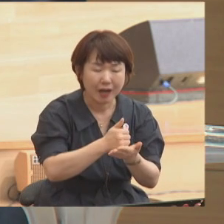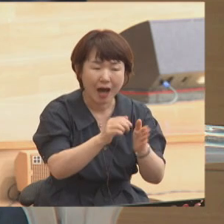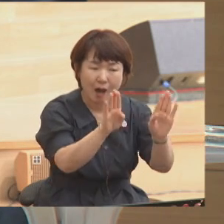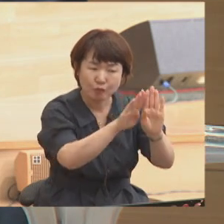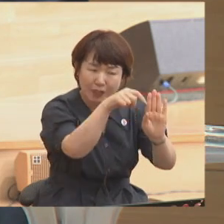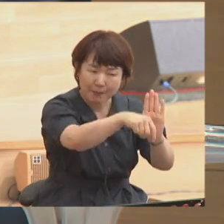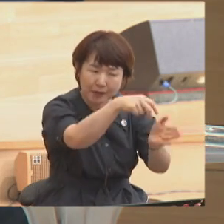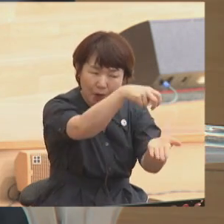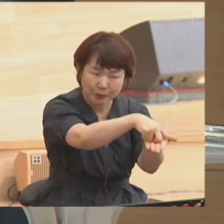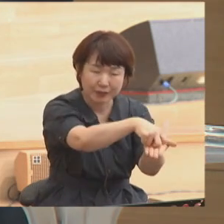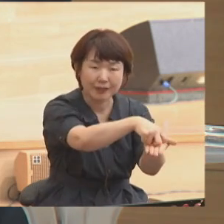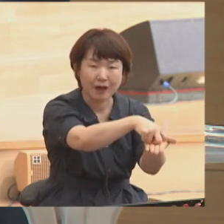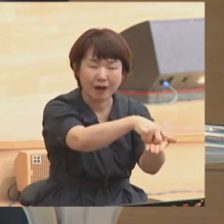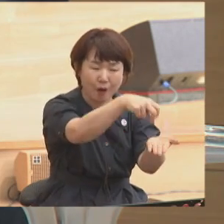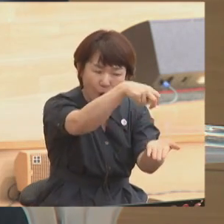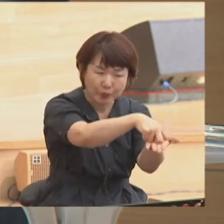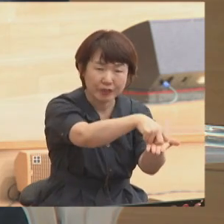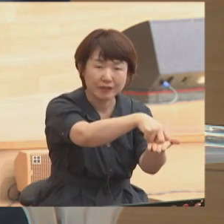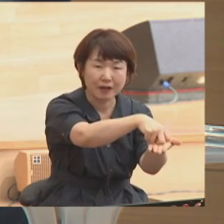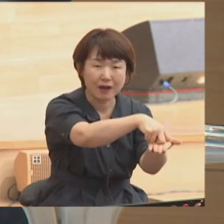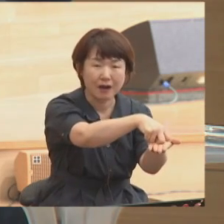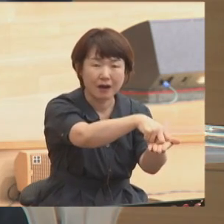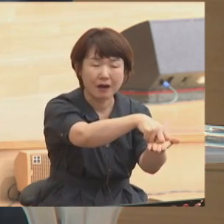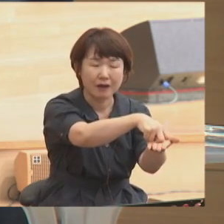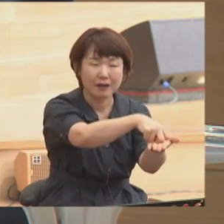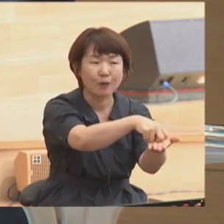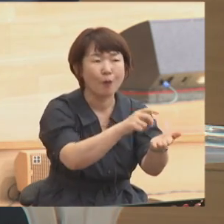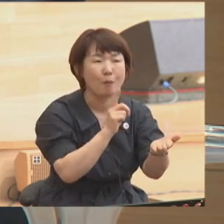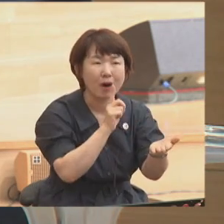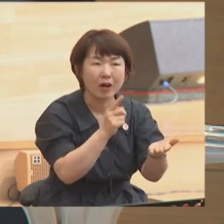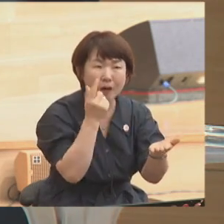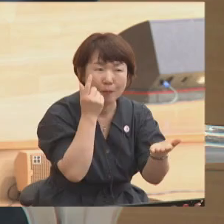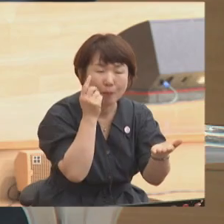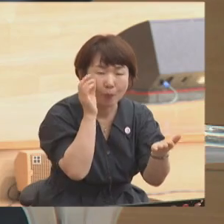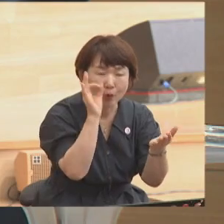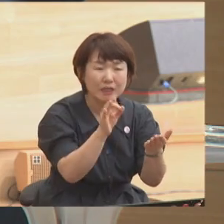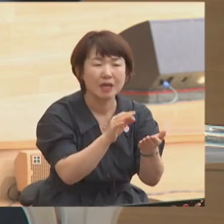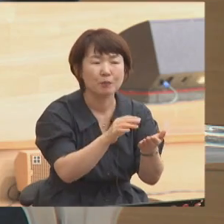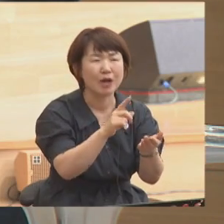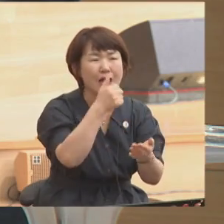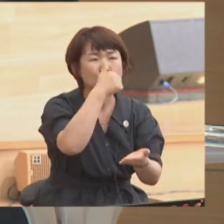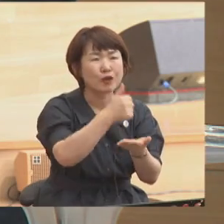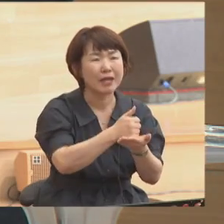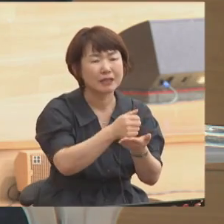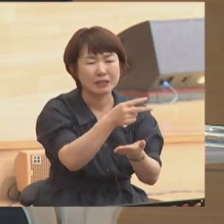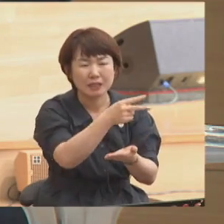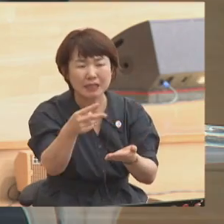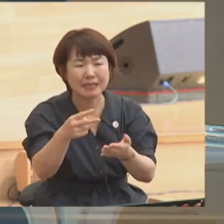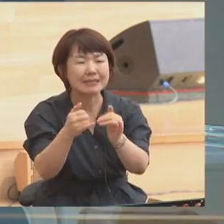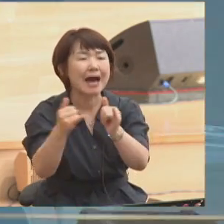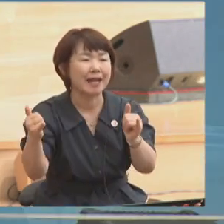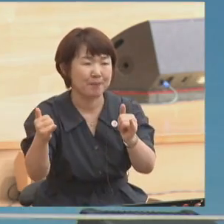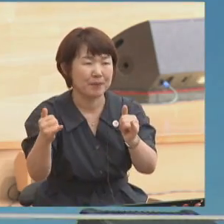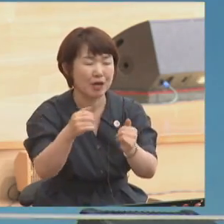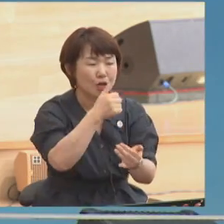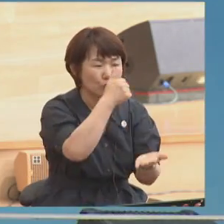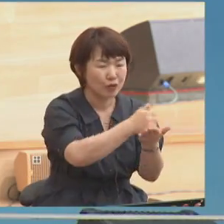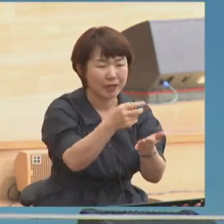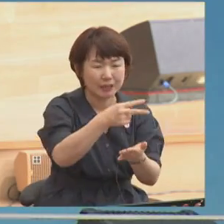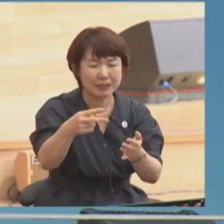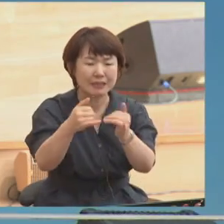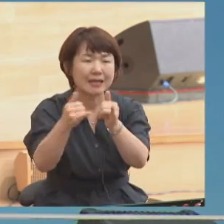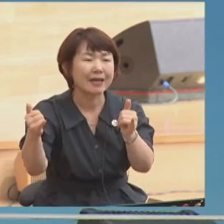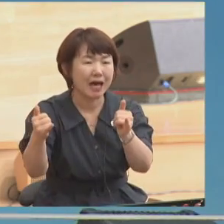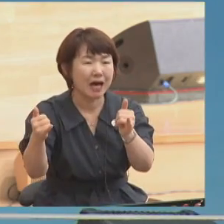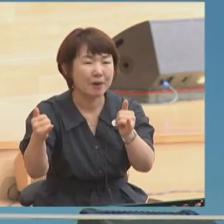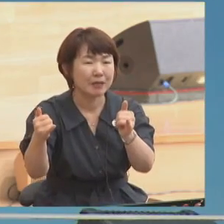문에 엎드려 있다. 엎드려 있다라고 얘기한 걸로 봐서 뭔가 죄를 의인화해서 지금 은유적으로 표현한다라고 말할 수 있는데, 그럼